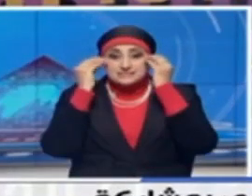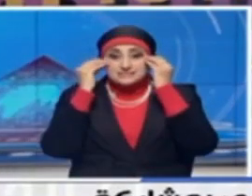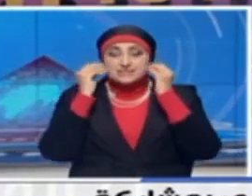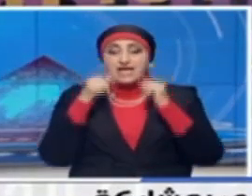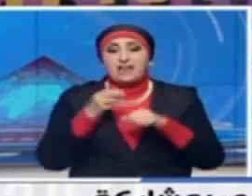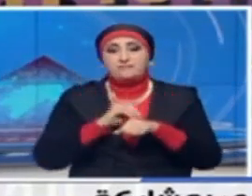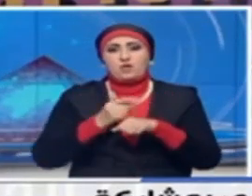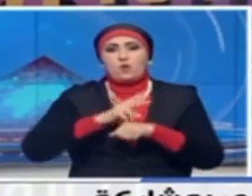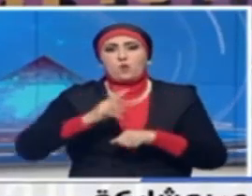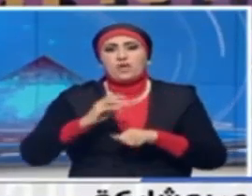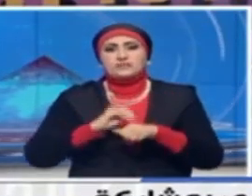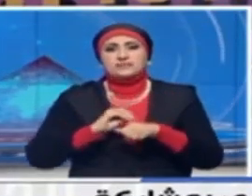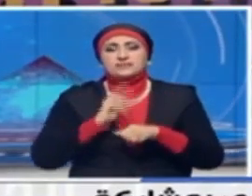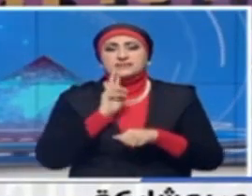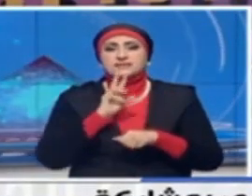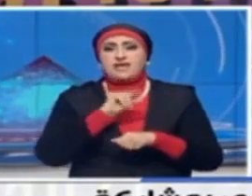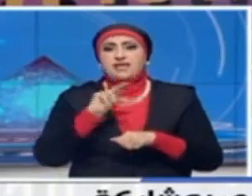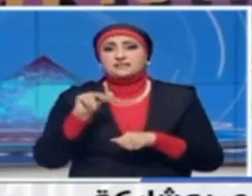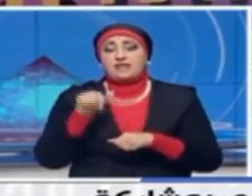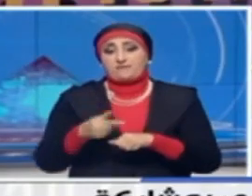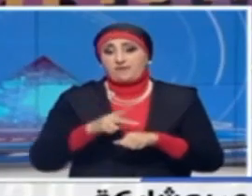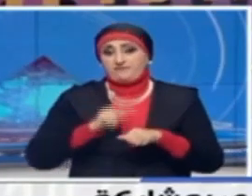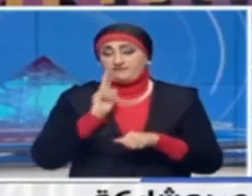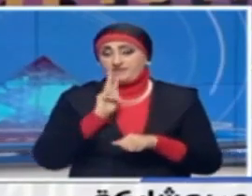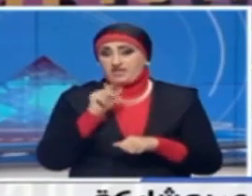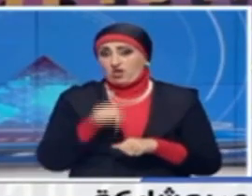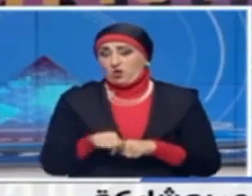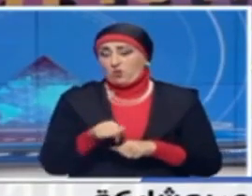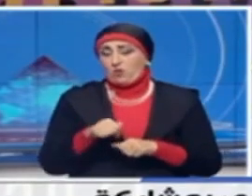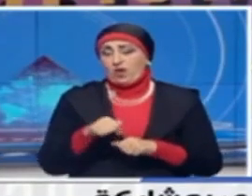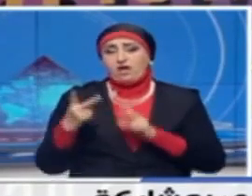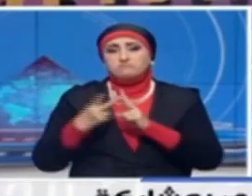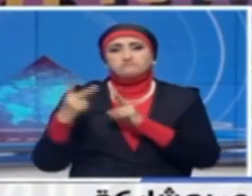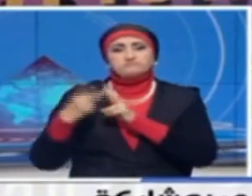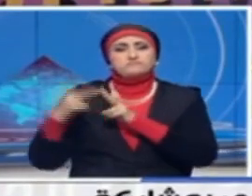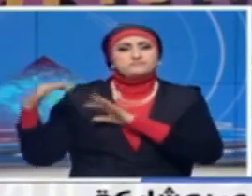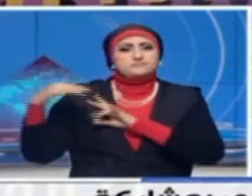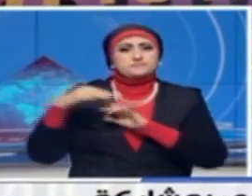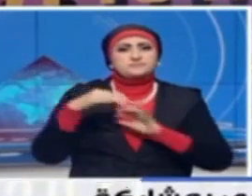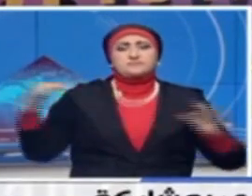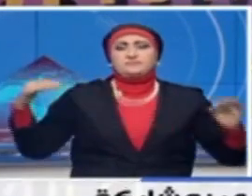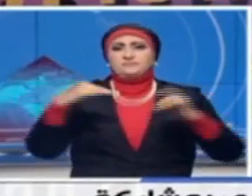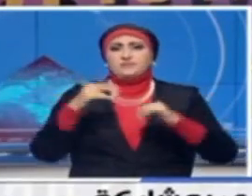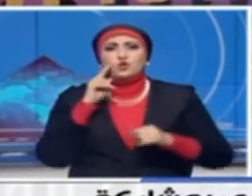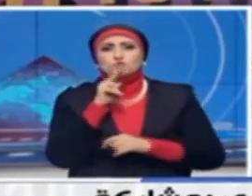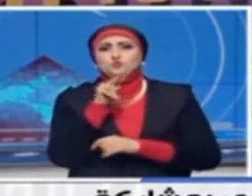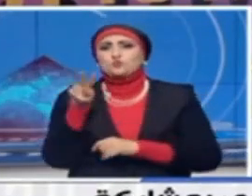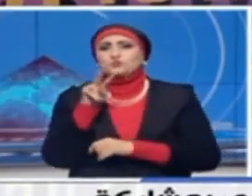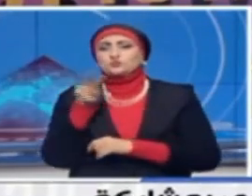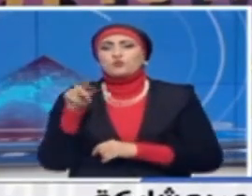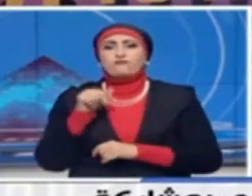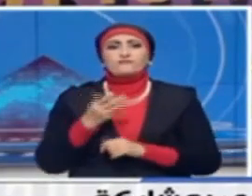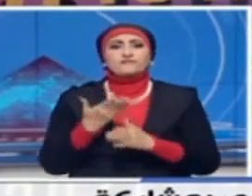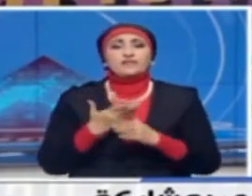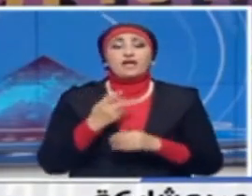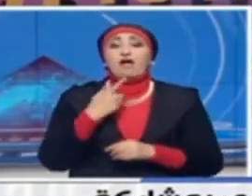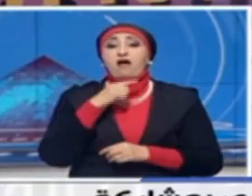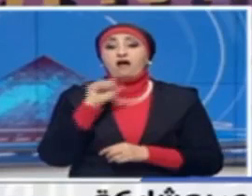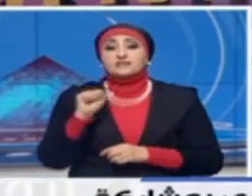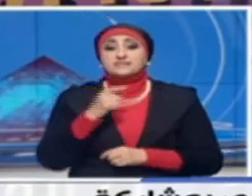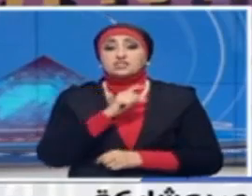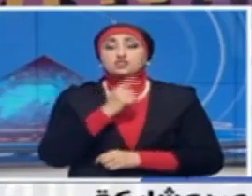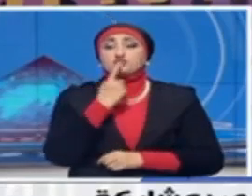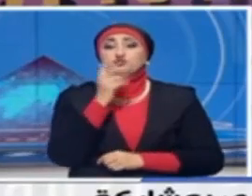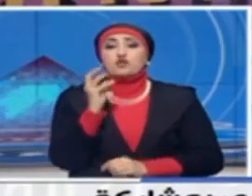على وجه التحديد عمرو شهد إقبالا كبيرا من الزوار أو المشاركين في المنتدى، لا سيما من